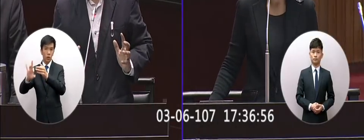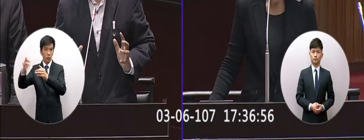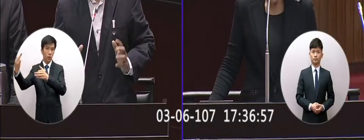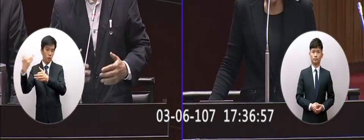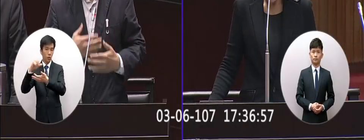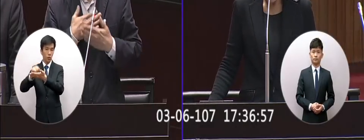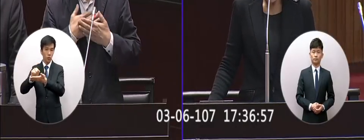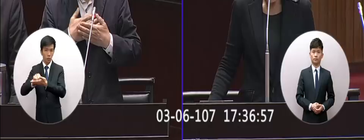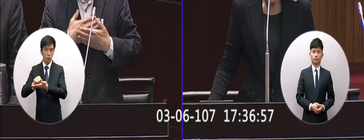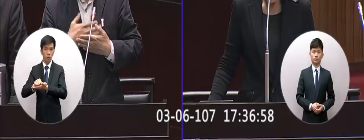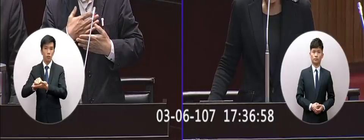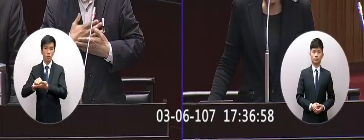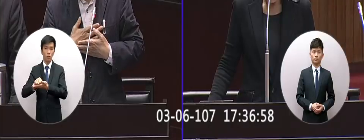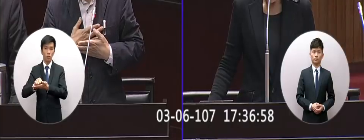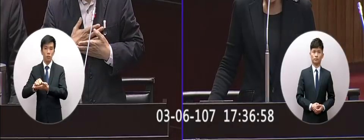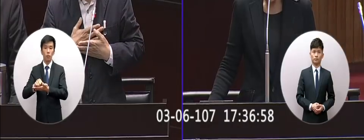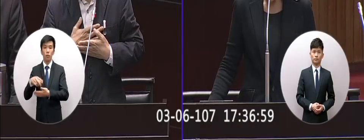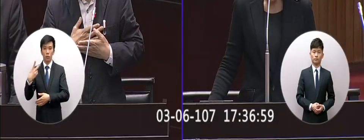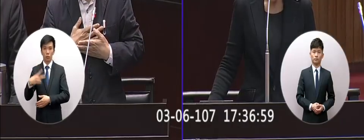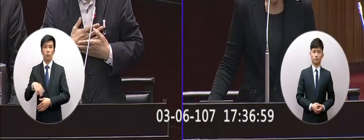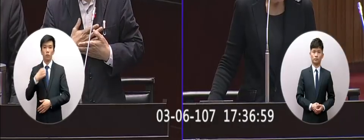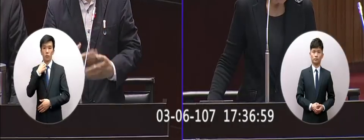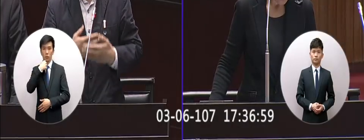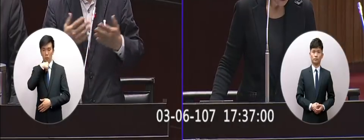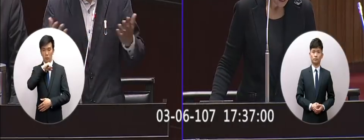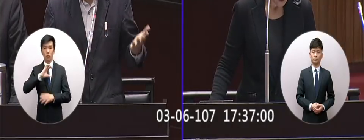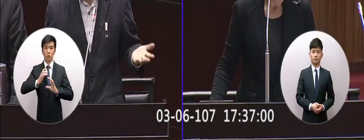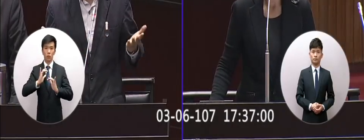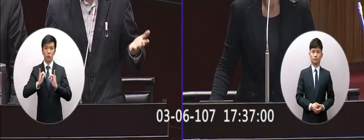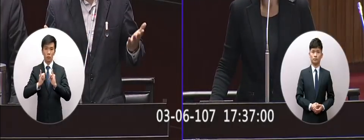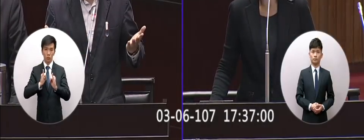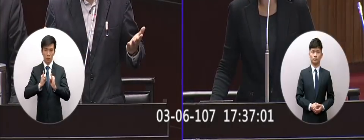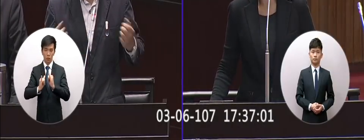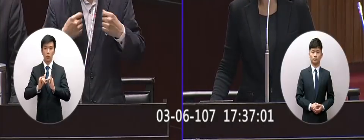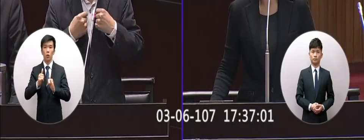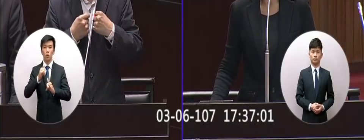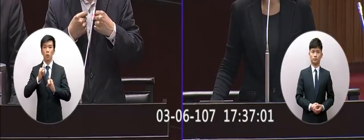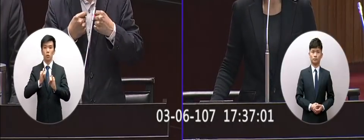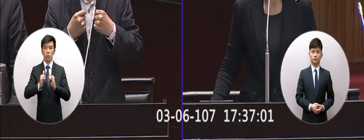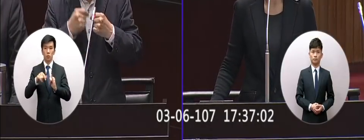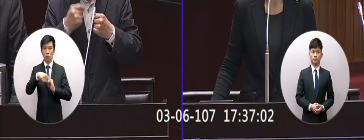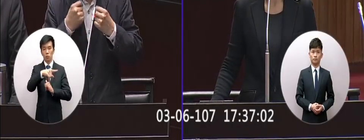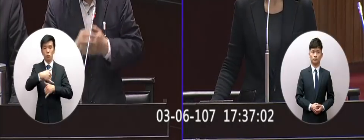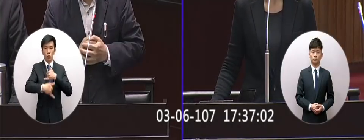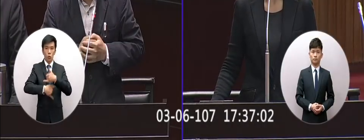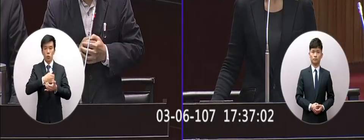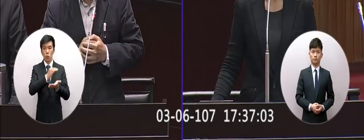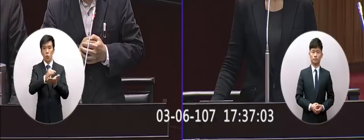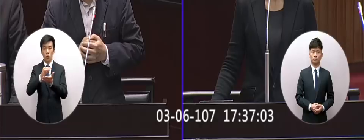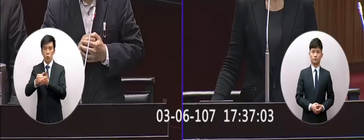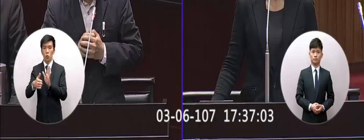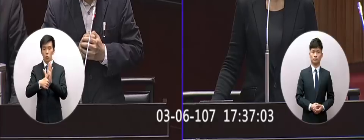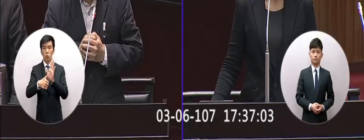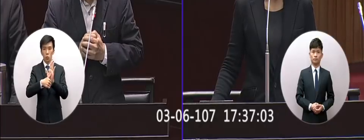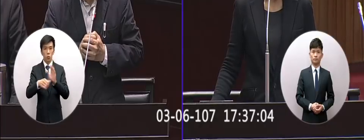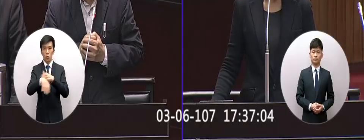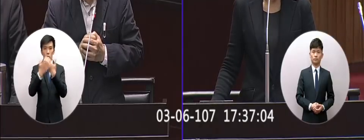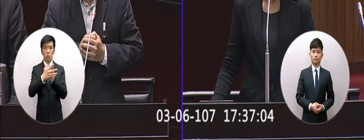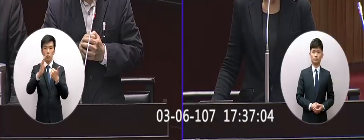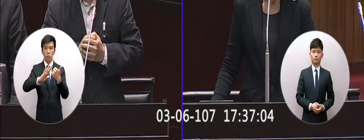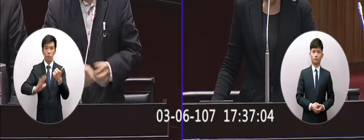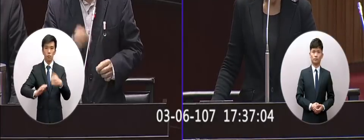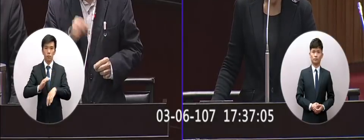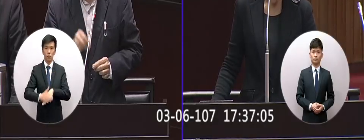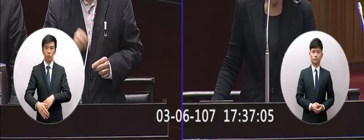稽到很多作为一个国民他在社会上所用我们的所谓的统一性，这件事